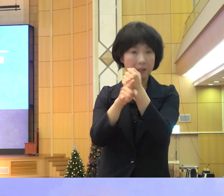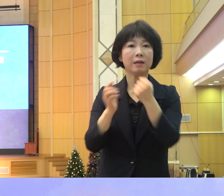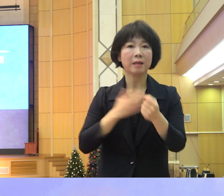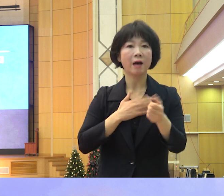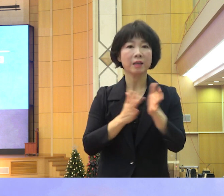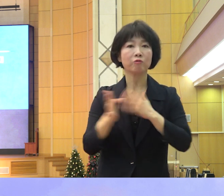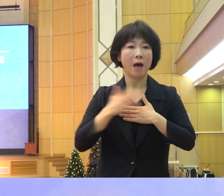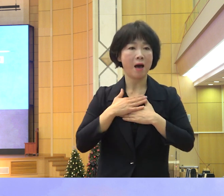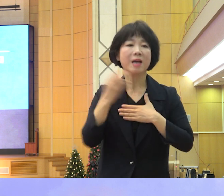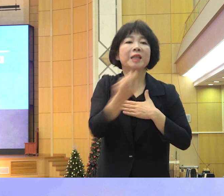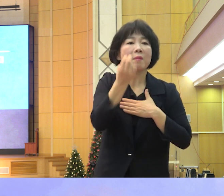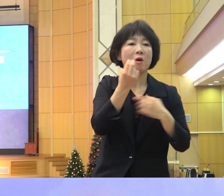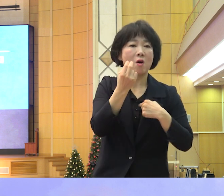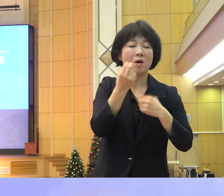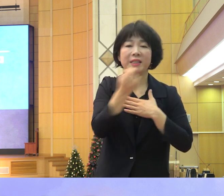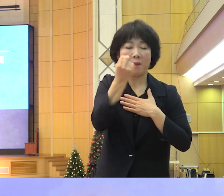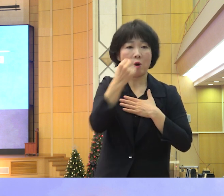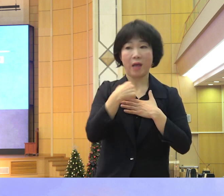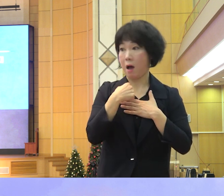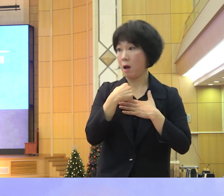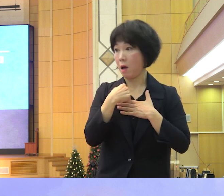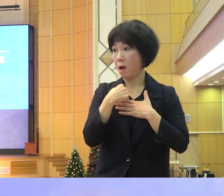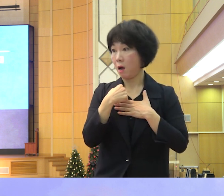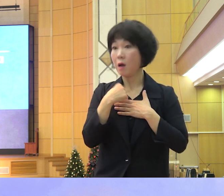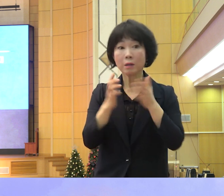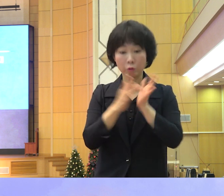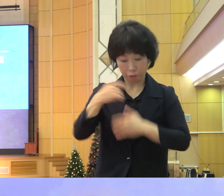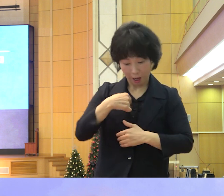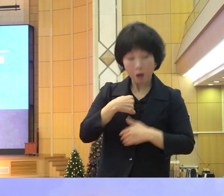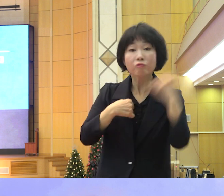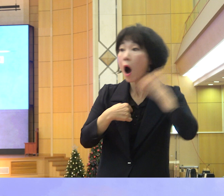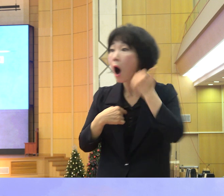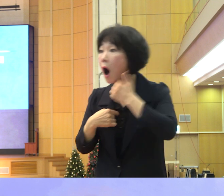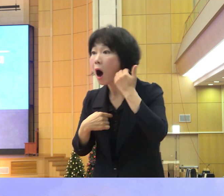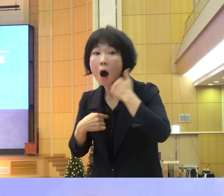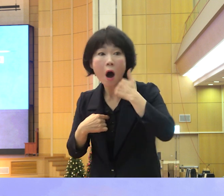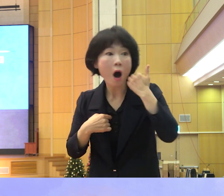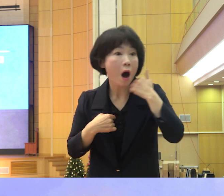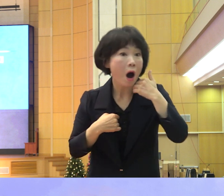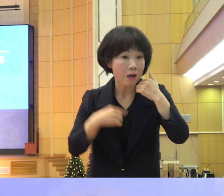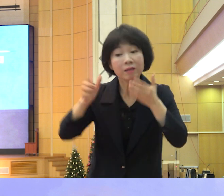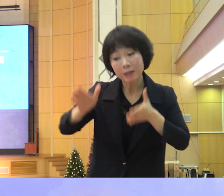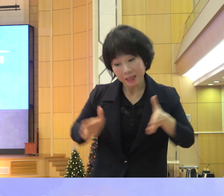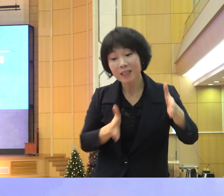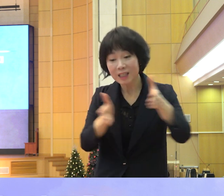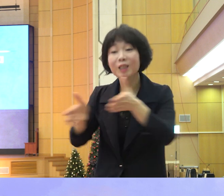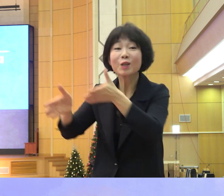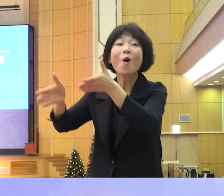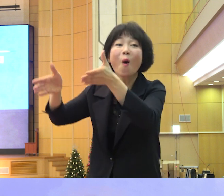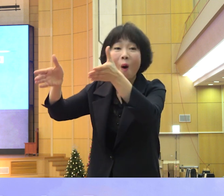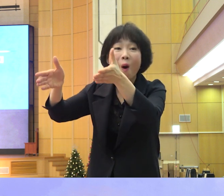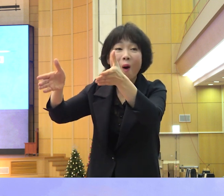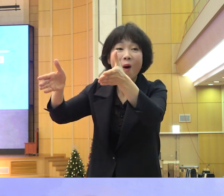그리고 생명이니. 예수님이 예수님을 가리켜서 말씀하기를 나는, 예수님이 하시는